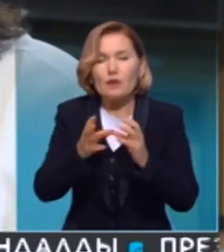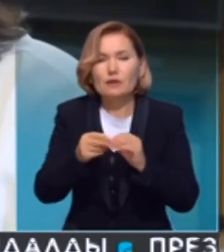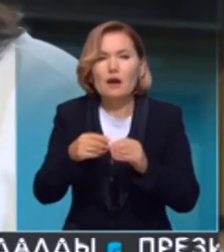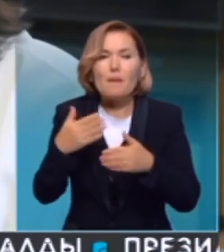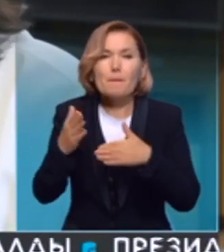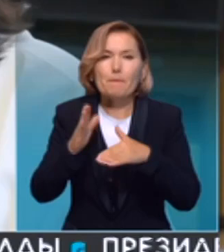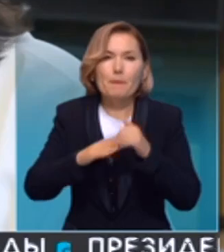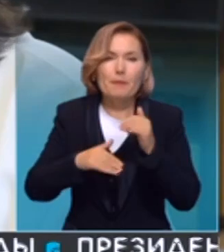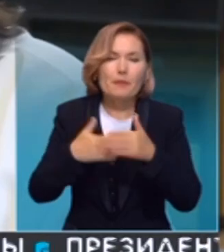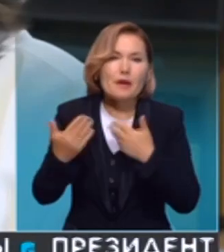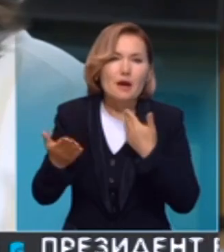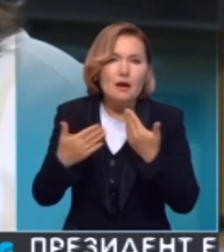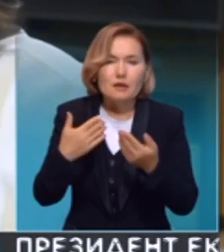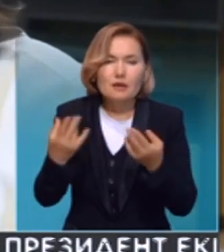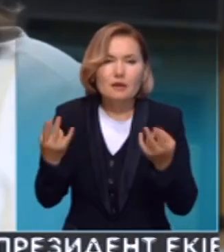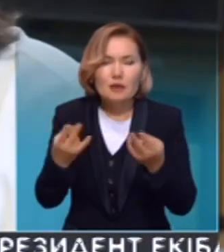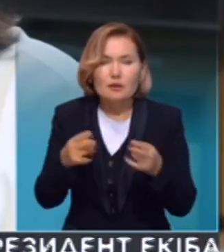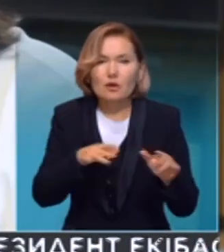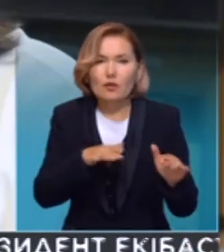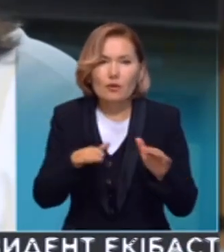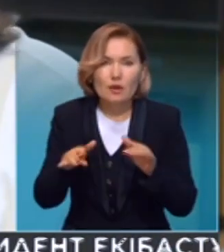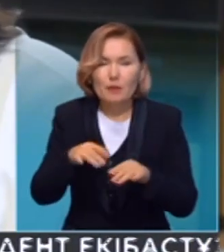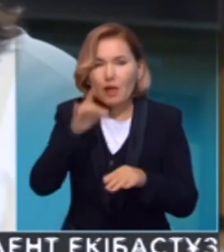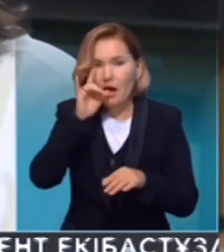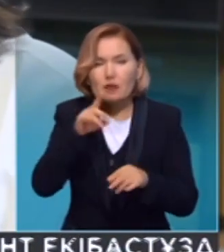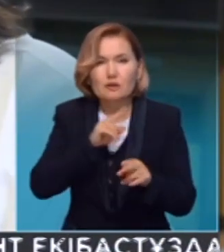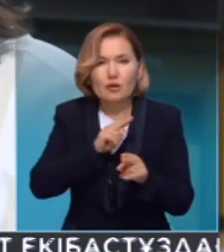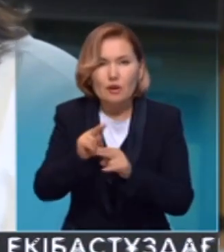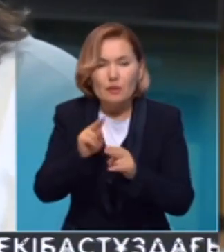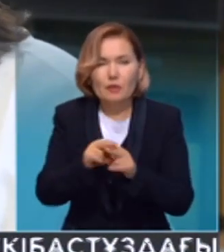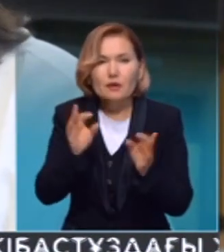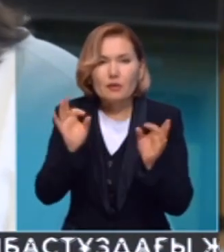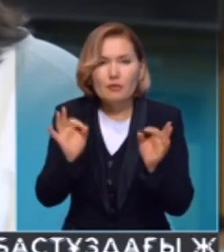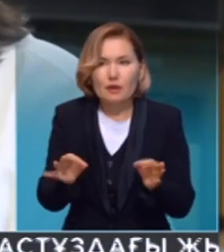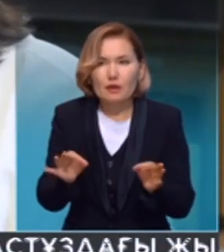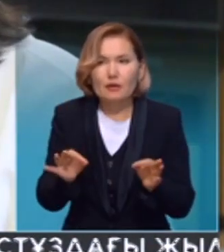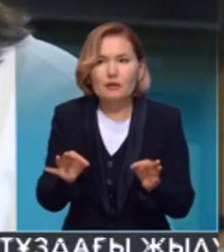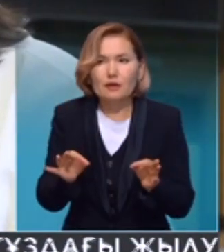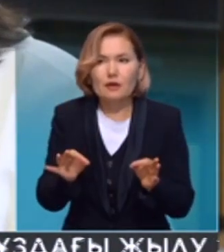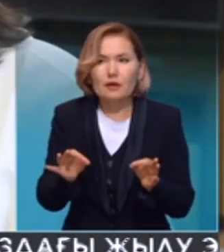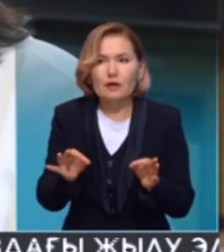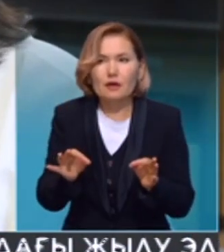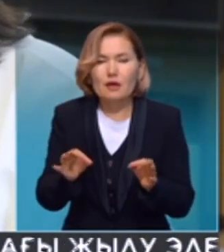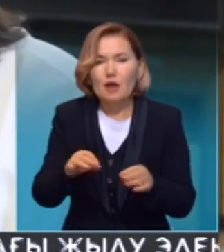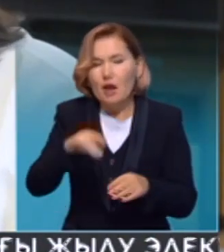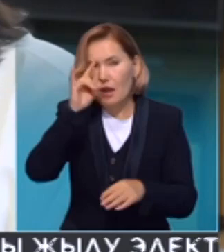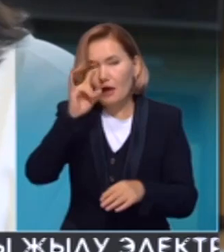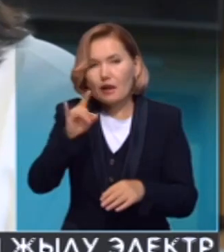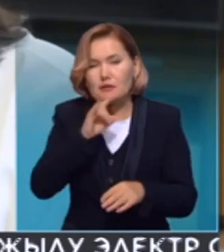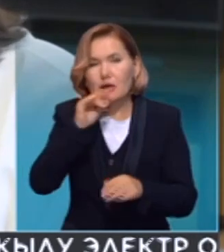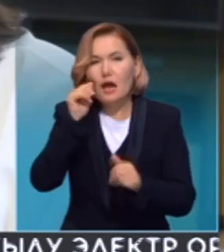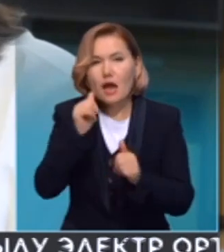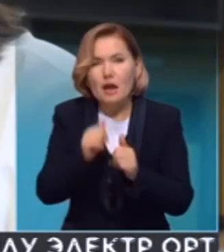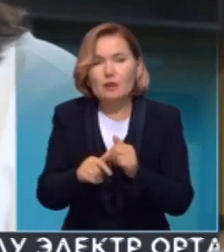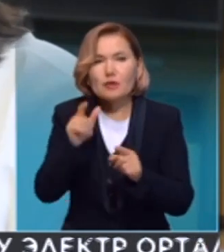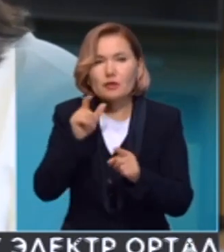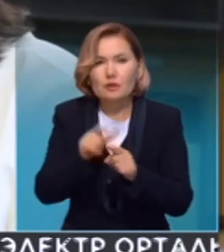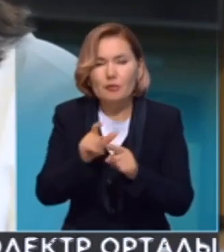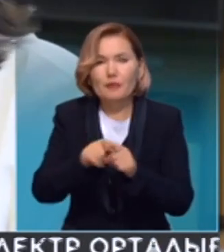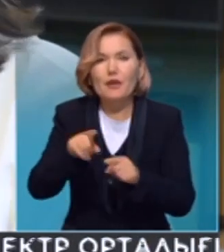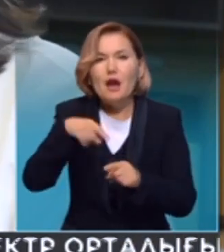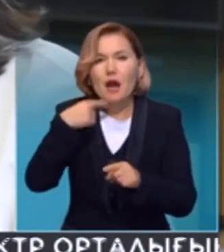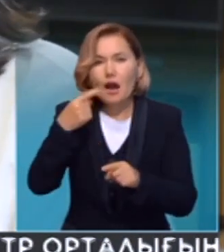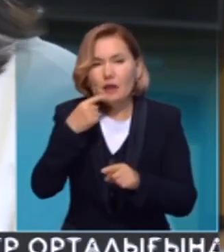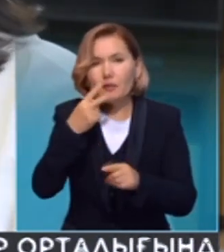көрі үйде практика жүрген, тәжірибе жүрген үйретуді дұрыс деп санадық. Қазақша әрбір нәрсені